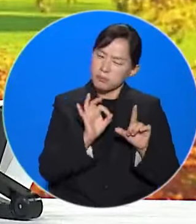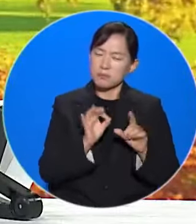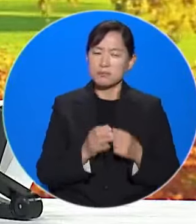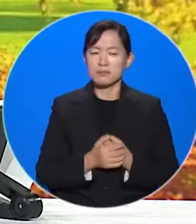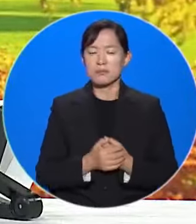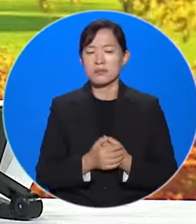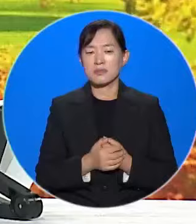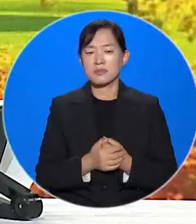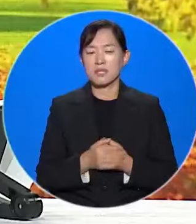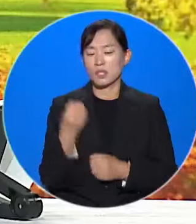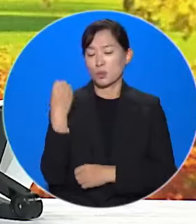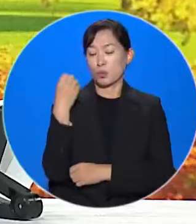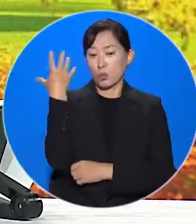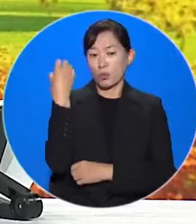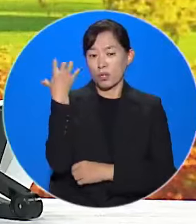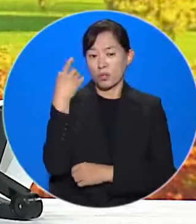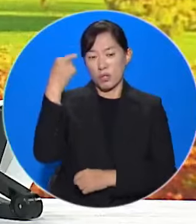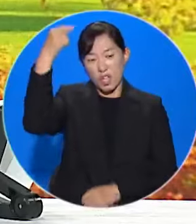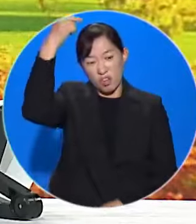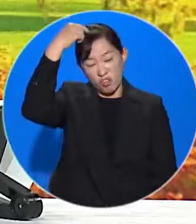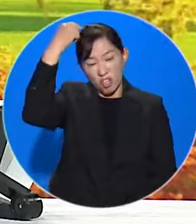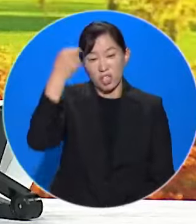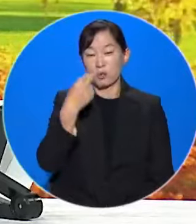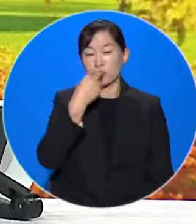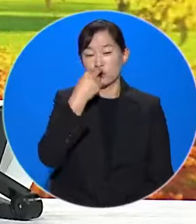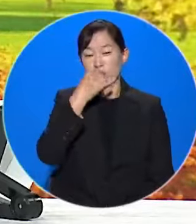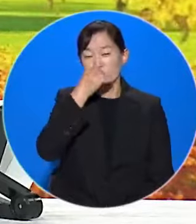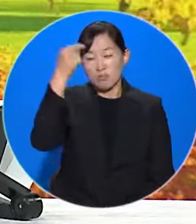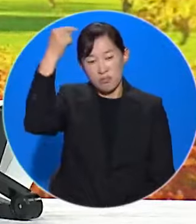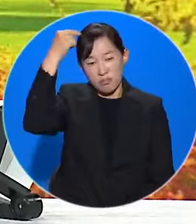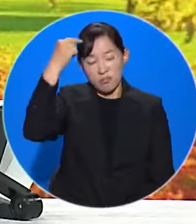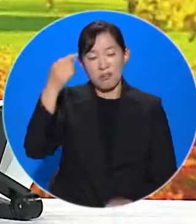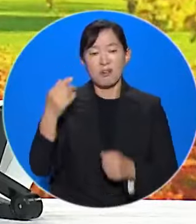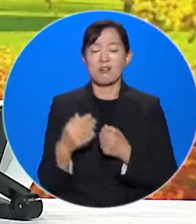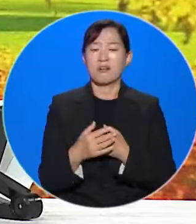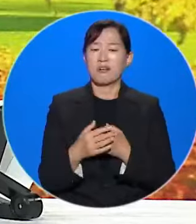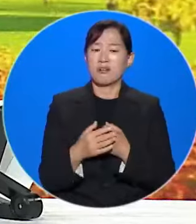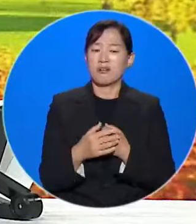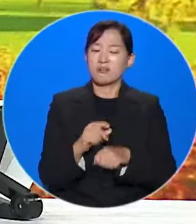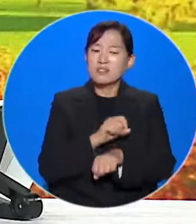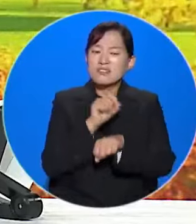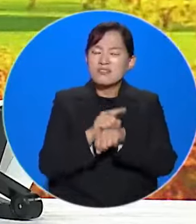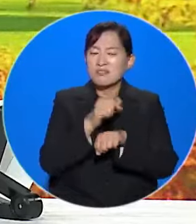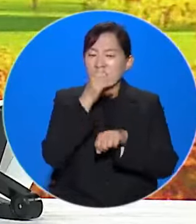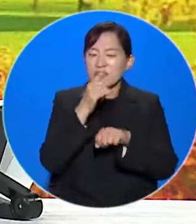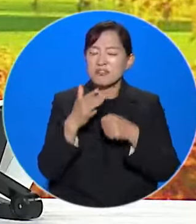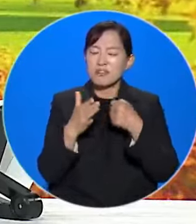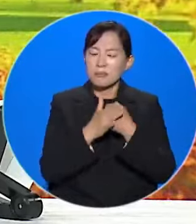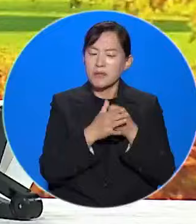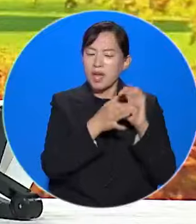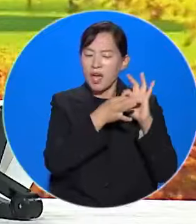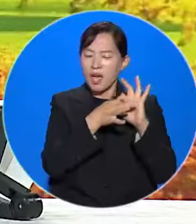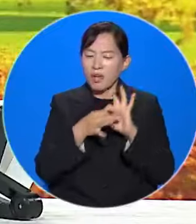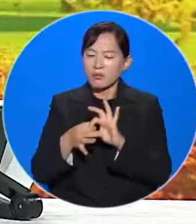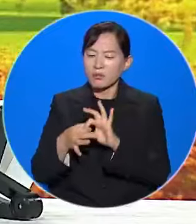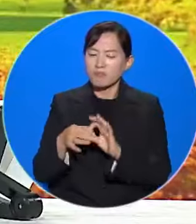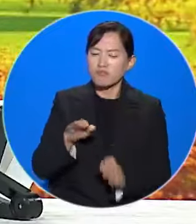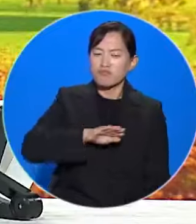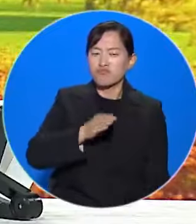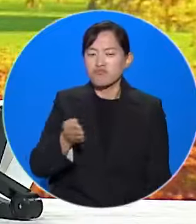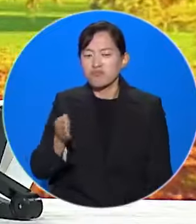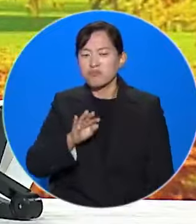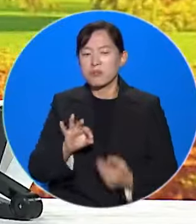있었습니다. 돌고래는 정수리 부분의 숨구멍으로 호흡하는 특성상 이러한 상태가 오래